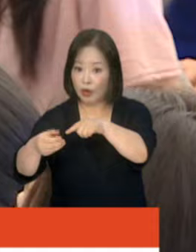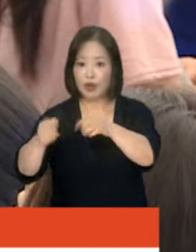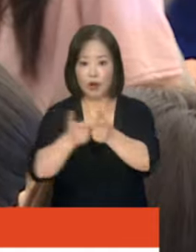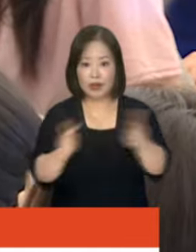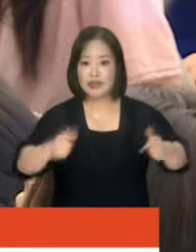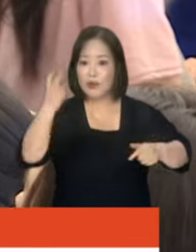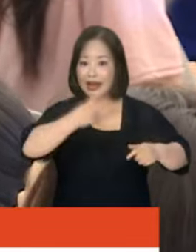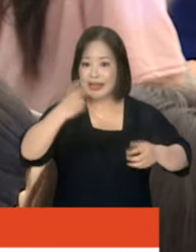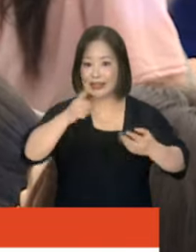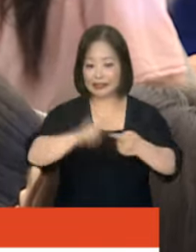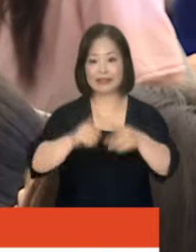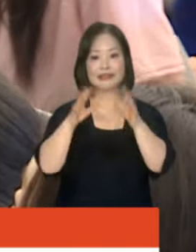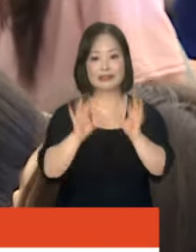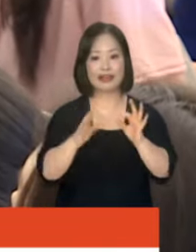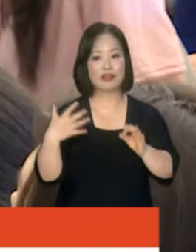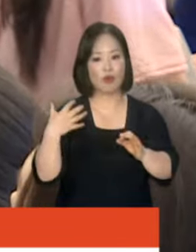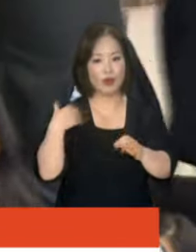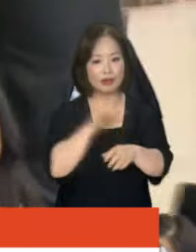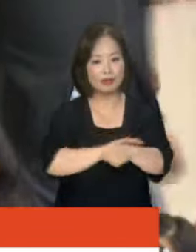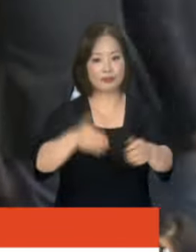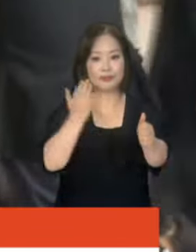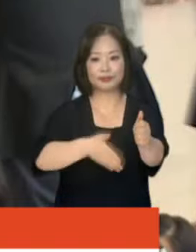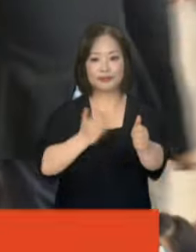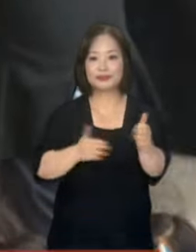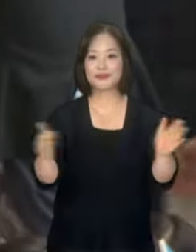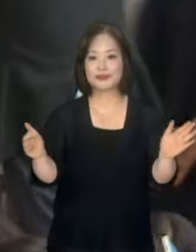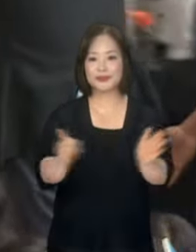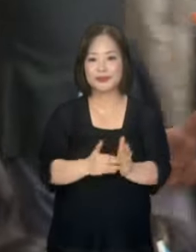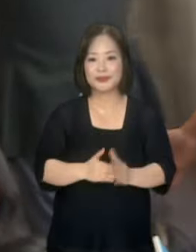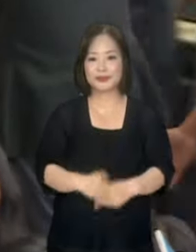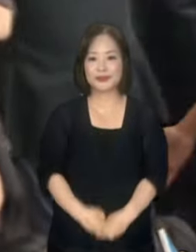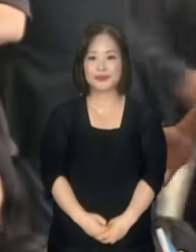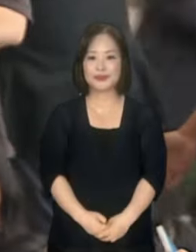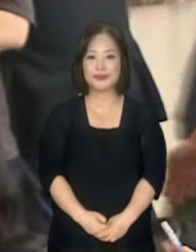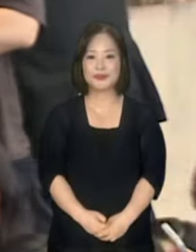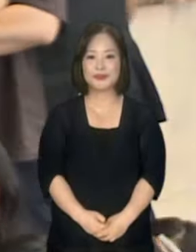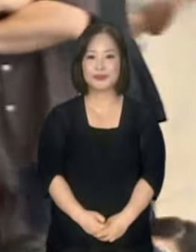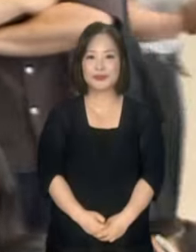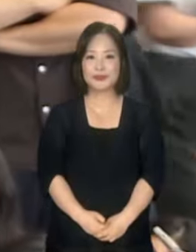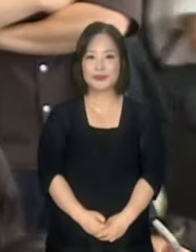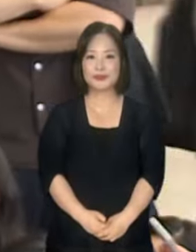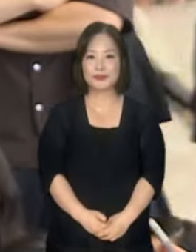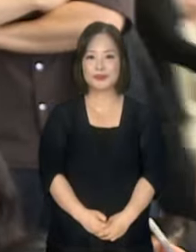관리에 대해 은행의 역할을 당부했습니다. 연합뉴스TV 김수빈입니다.